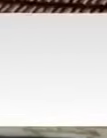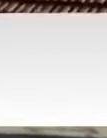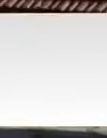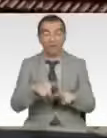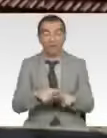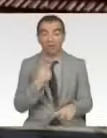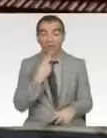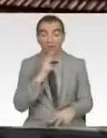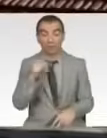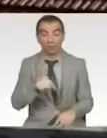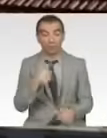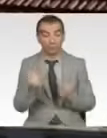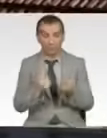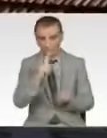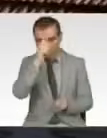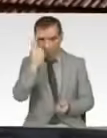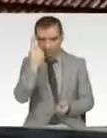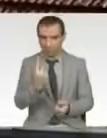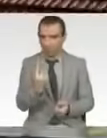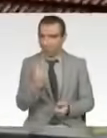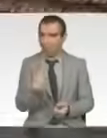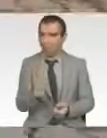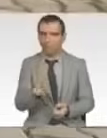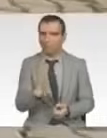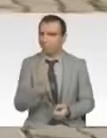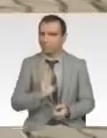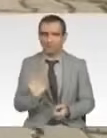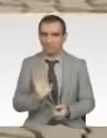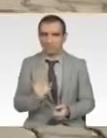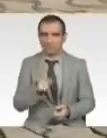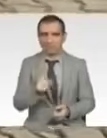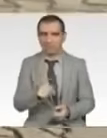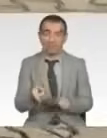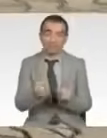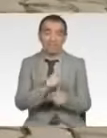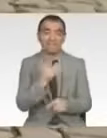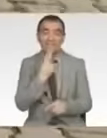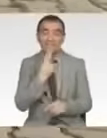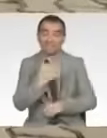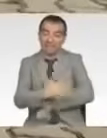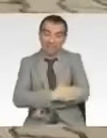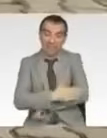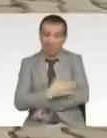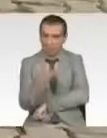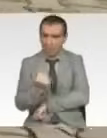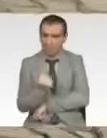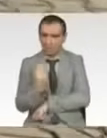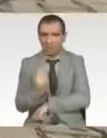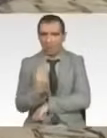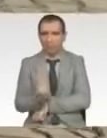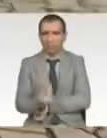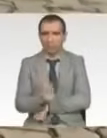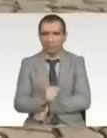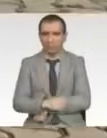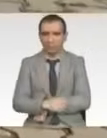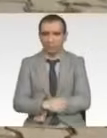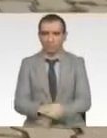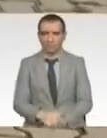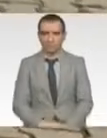Ayşe Hanım bu iş tek başına olacak gibi değil. Diğer kızlarımızdan yardım alsak mı? Haydi başla.